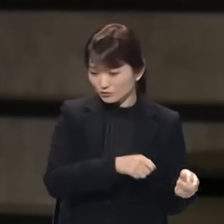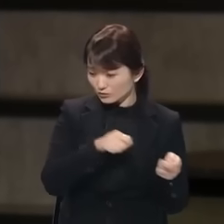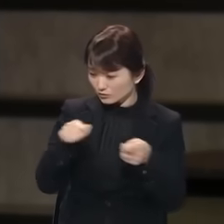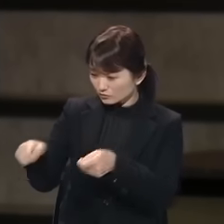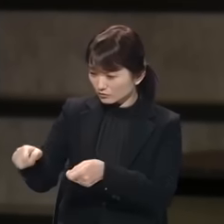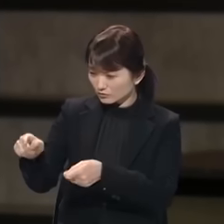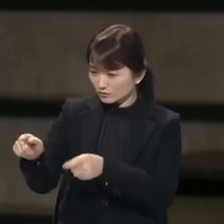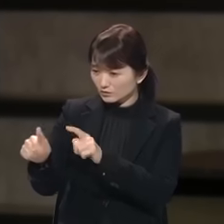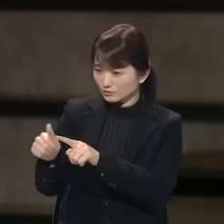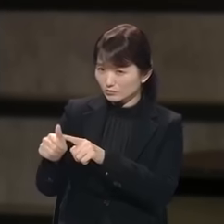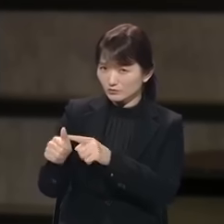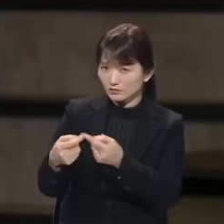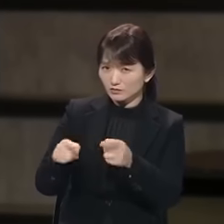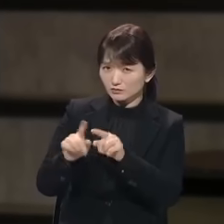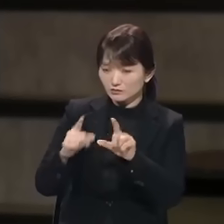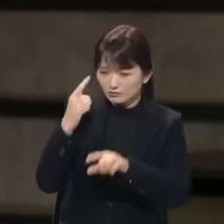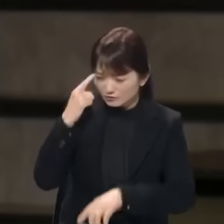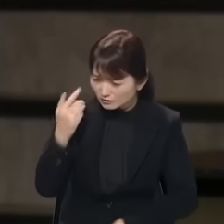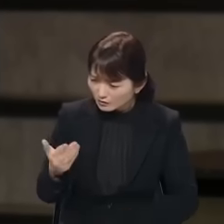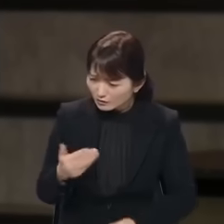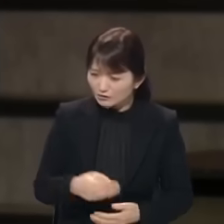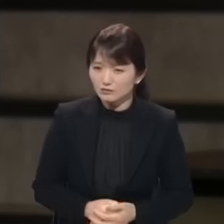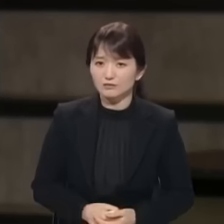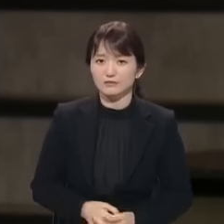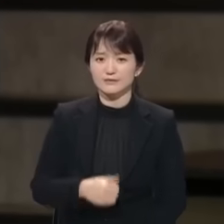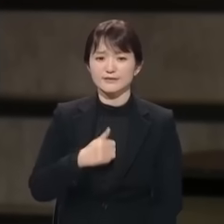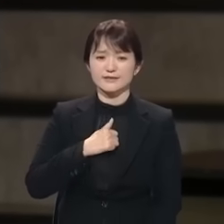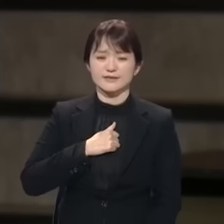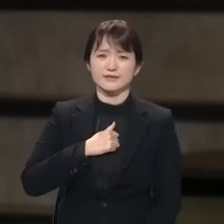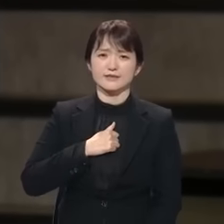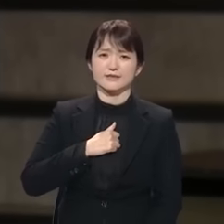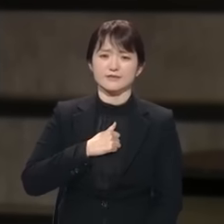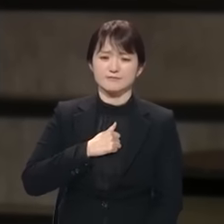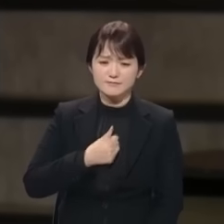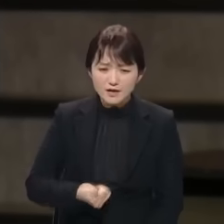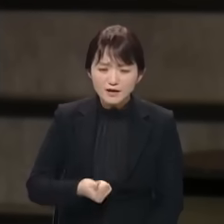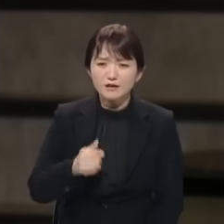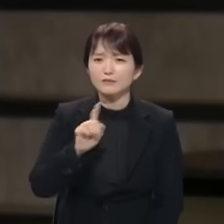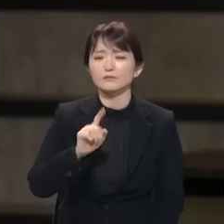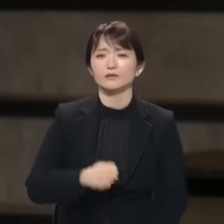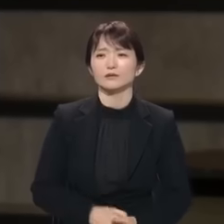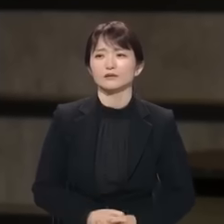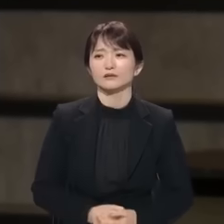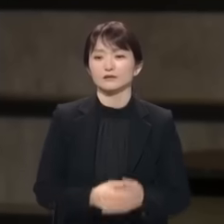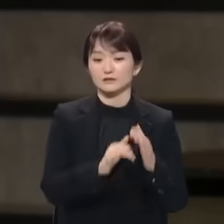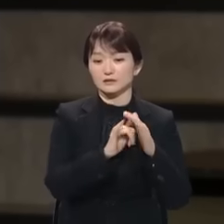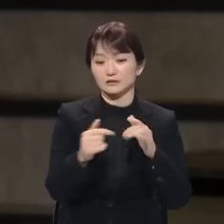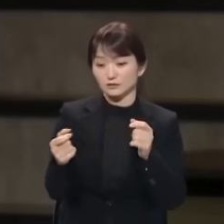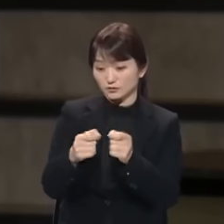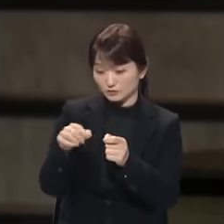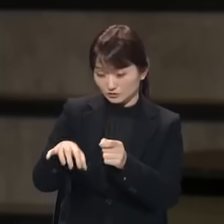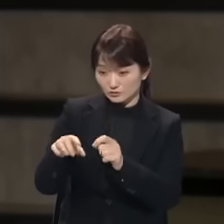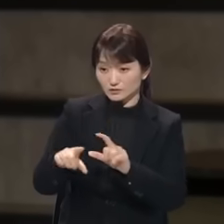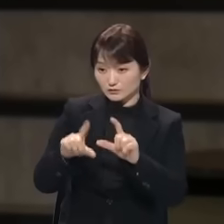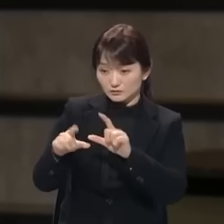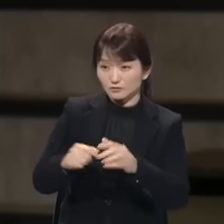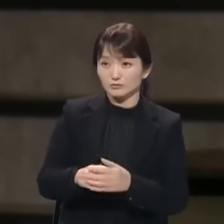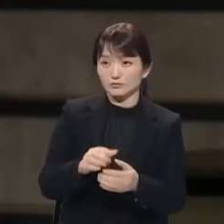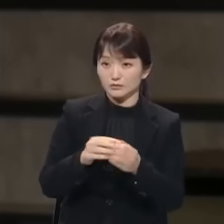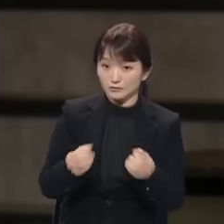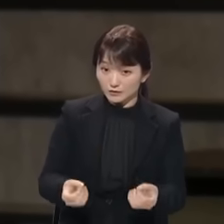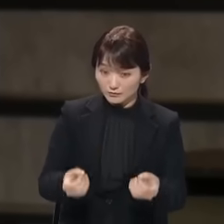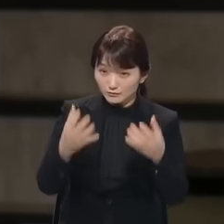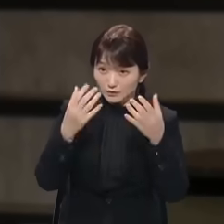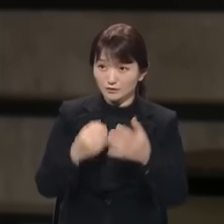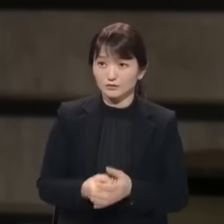그런데다가 지금 이제 이렇게만이 아니라 더 자존심 상하는 문제가 있었는데 그 가족이 근처에 살면 뭐 명절이나 경조사